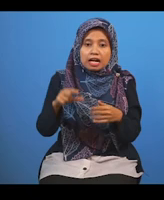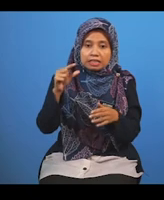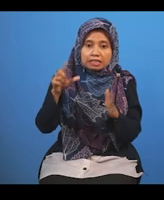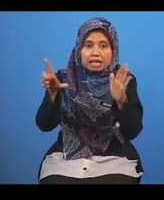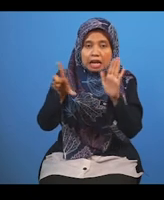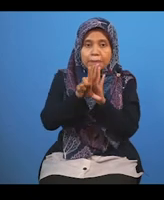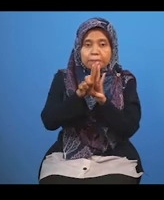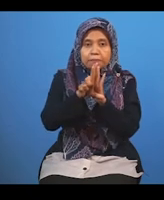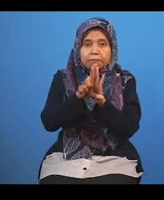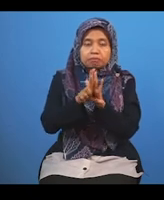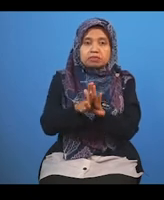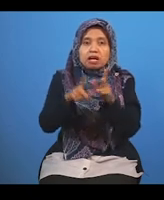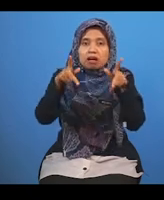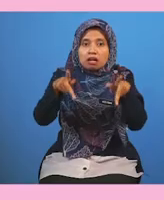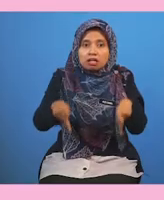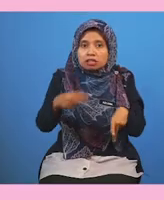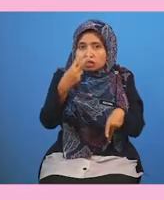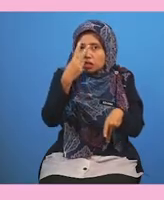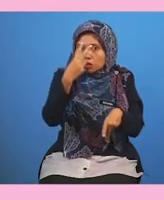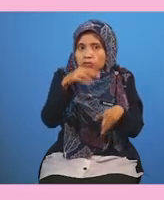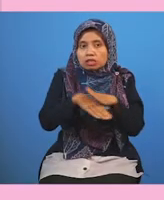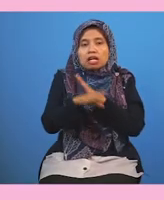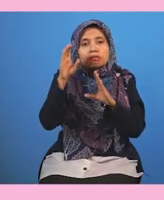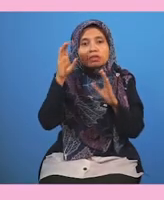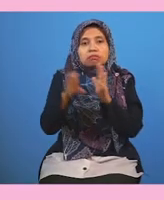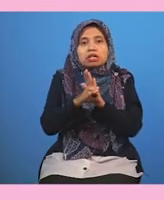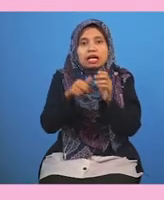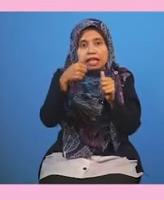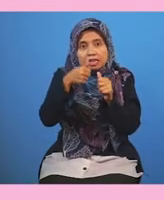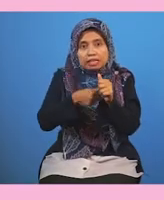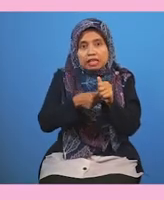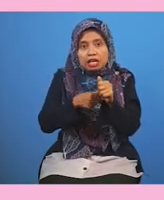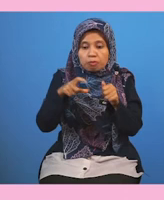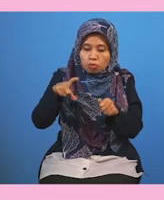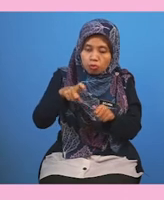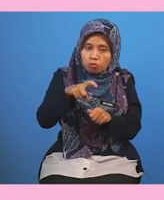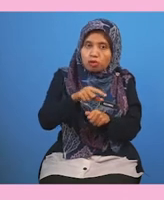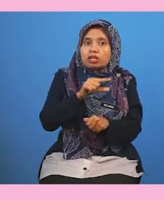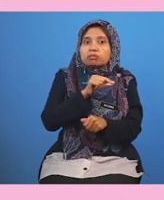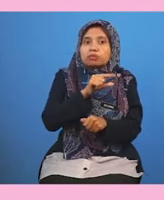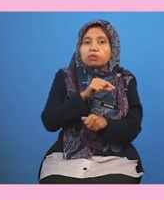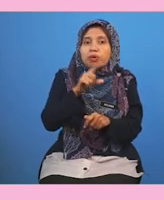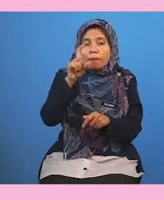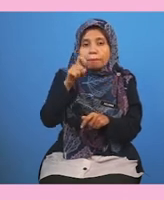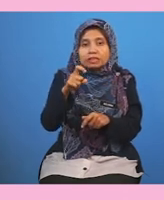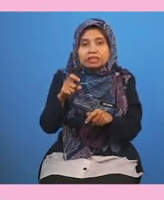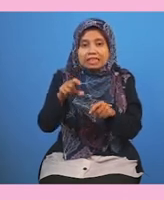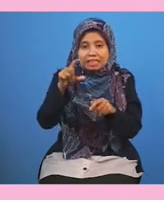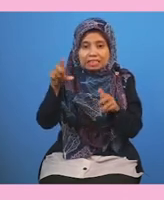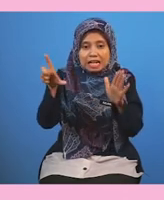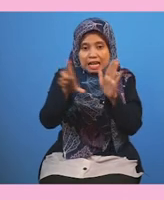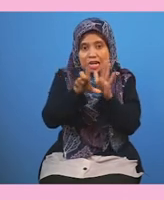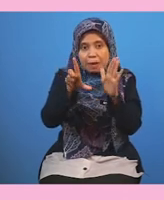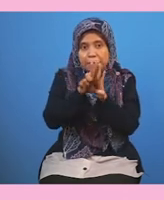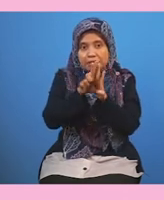pelabelan. Cuba para pelajar perhatikan di dalam paparan, setiap ulat burung yang dijual perlu